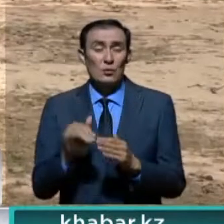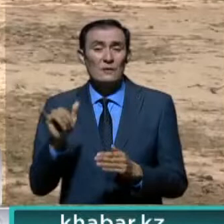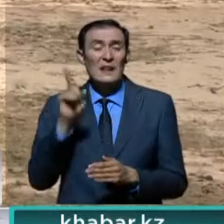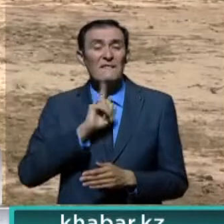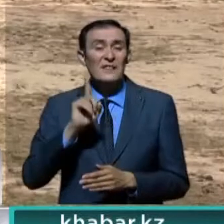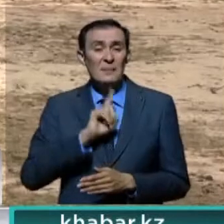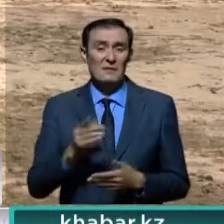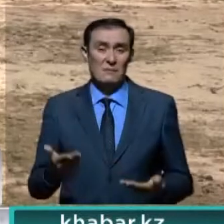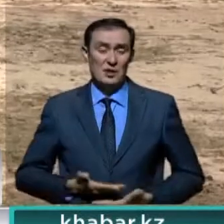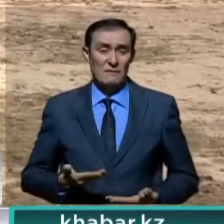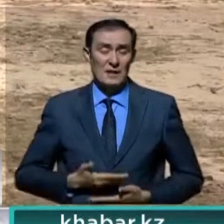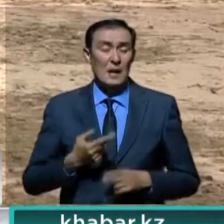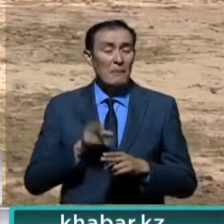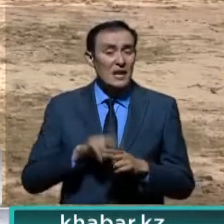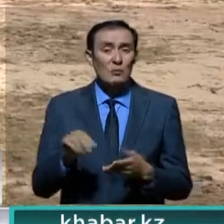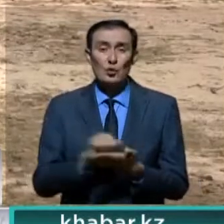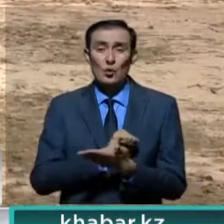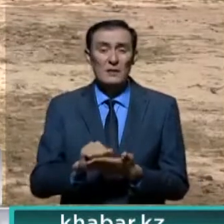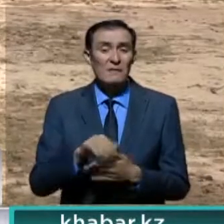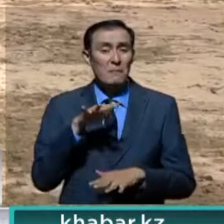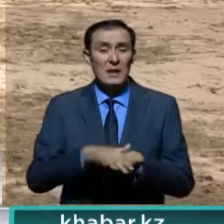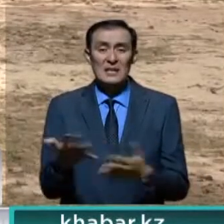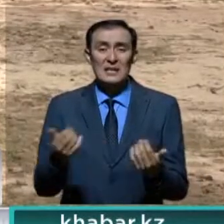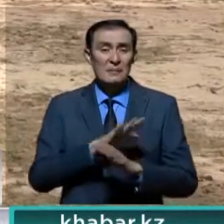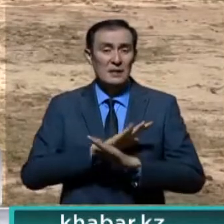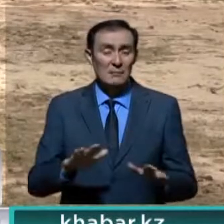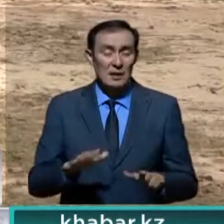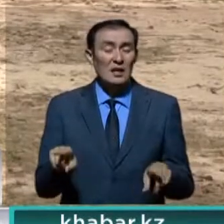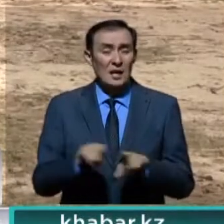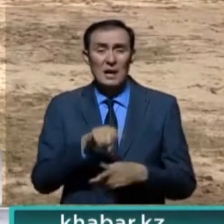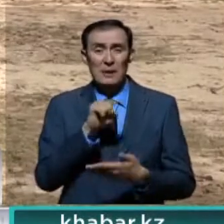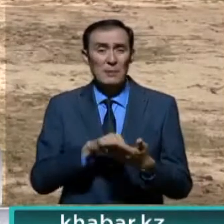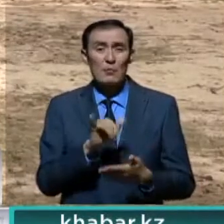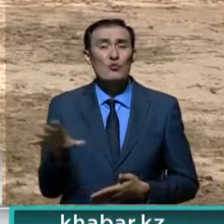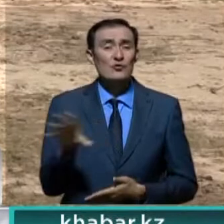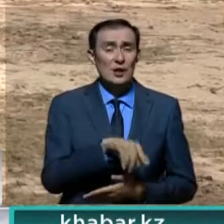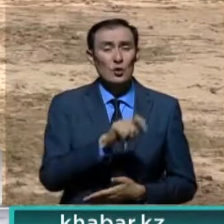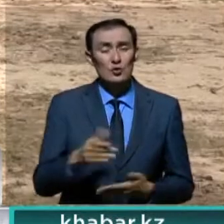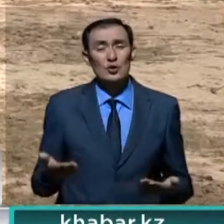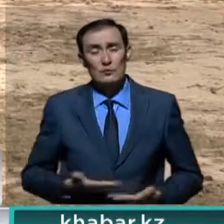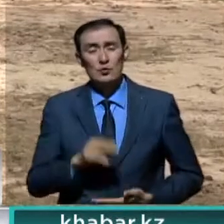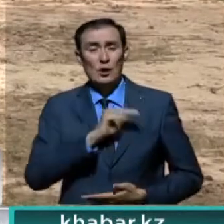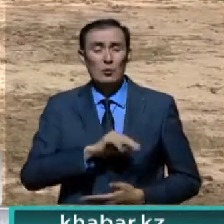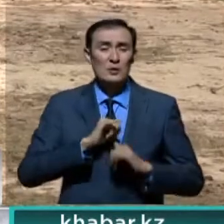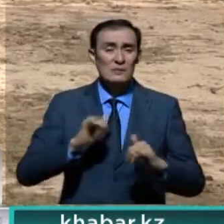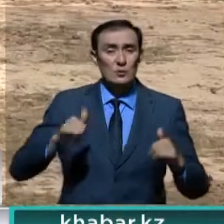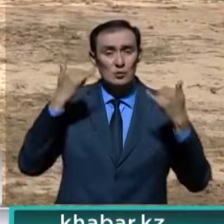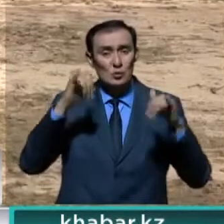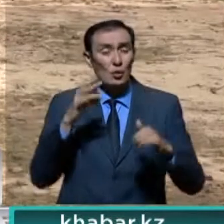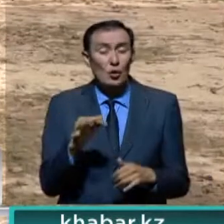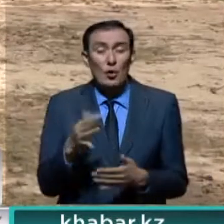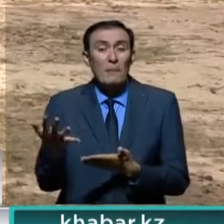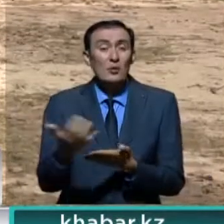временного проживания поэтому документы банк не принял тут у всех такая проблема люди живут работают разводят скот но